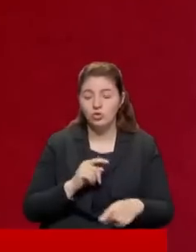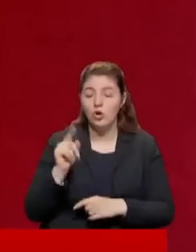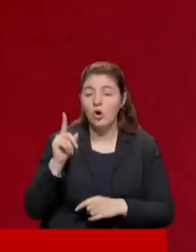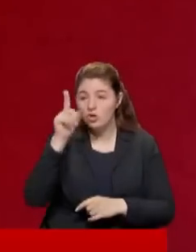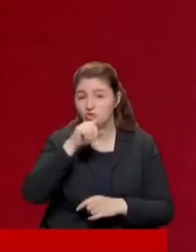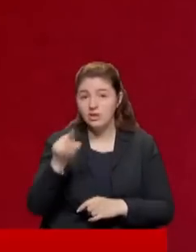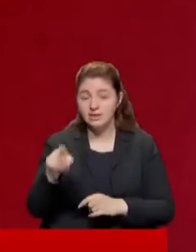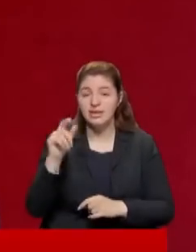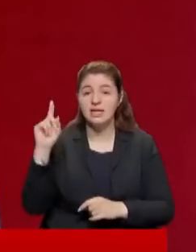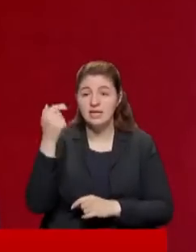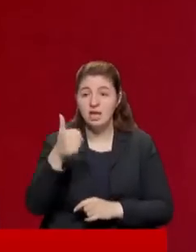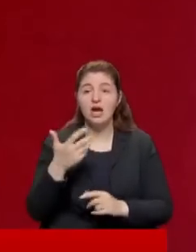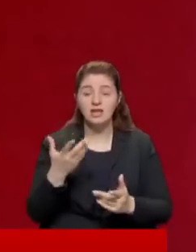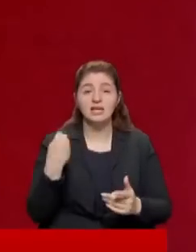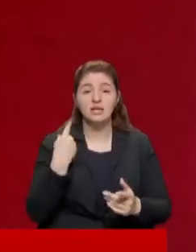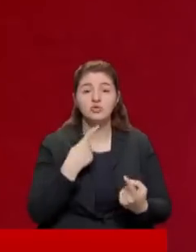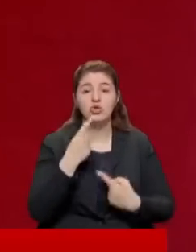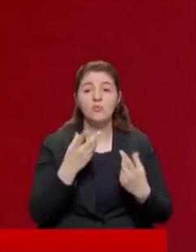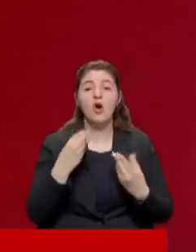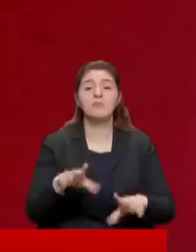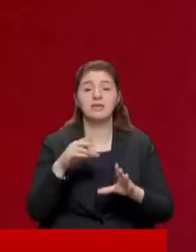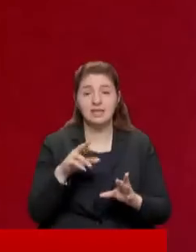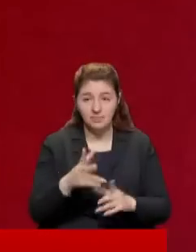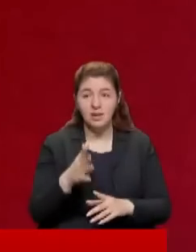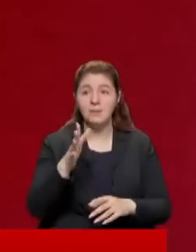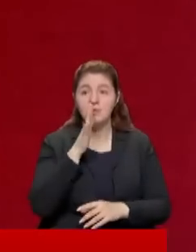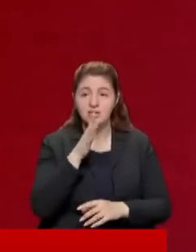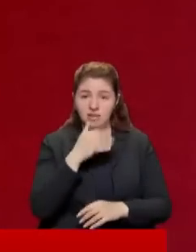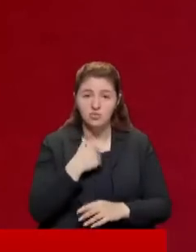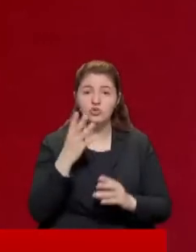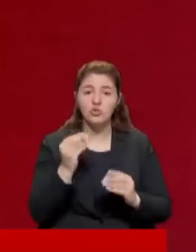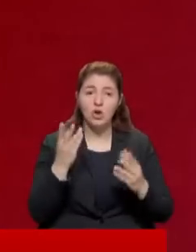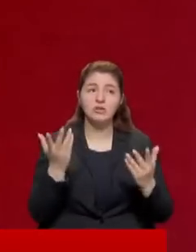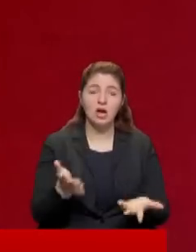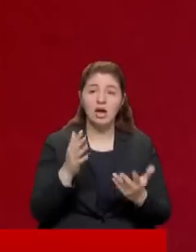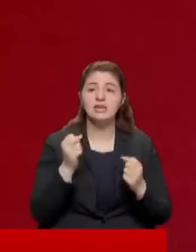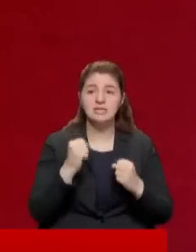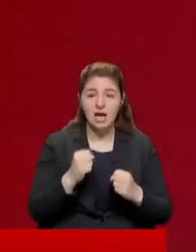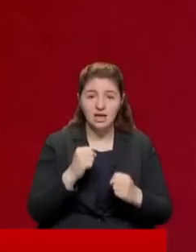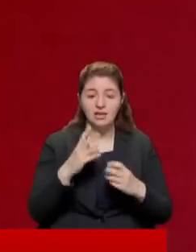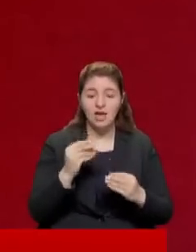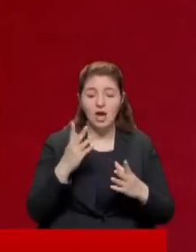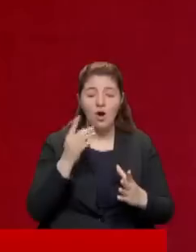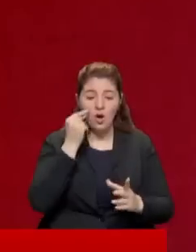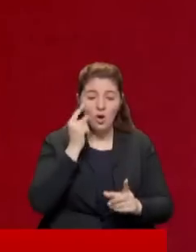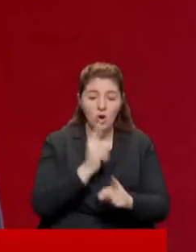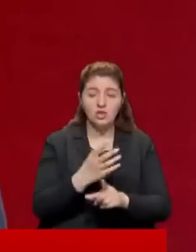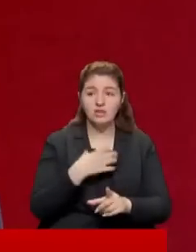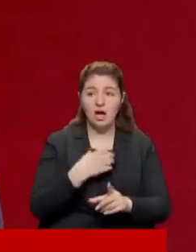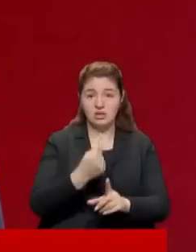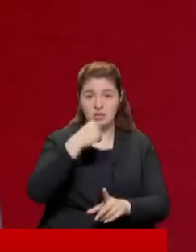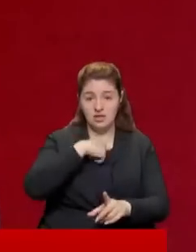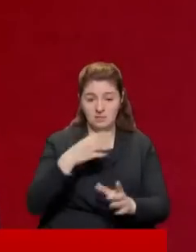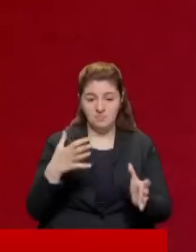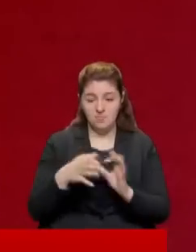O yüzden iktidarın artık yeni bir söylemi olmadığı gibi, bildiğimiz çok daha sert, daha özüne de dönük